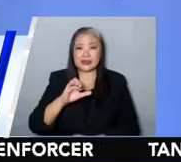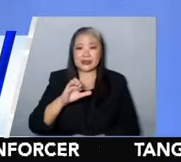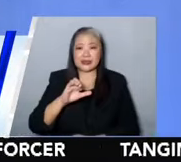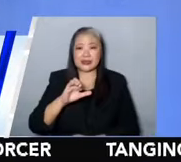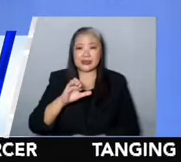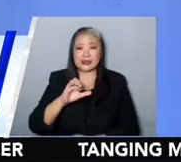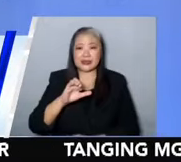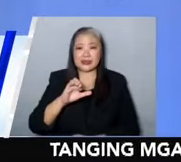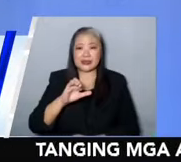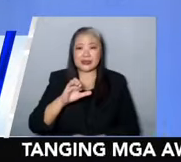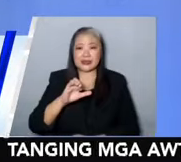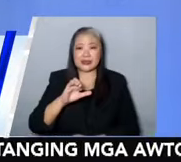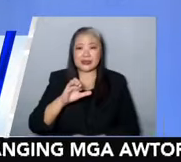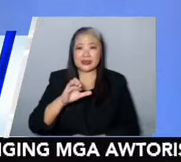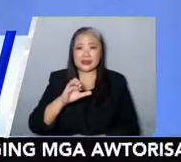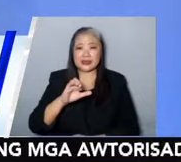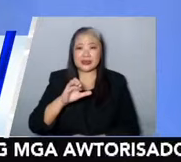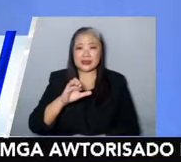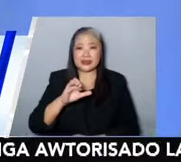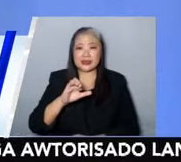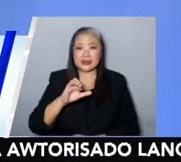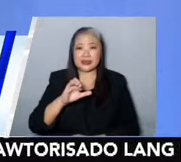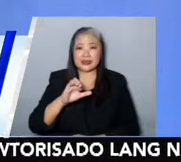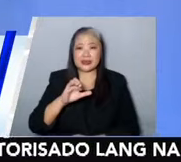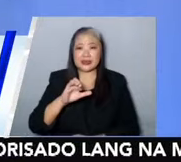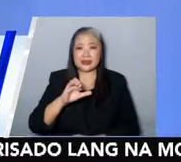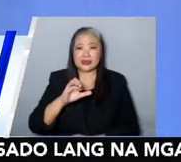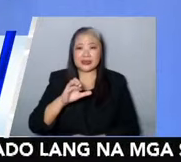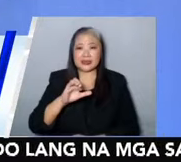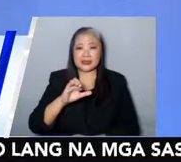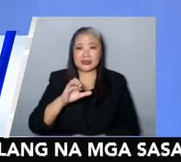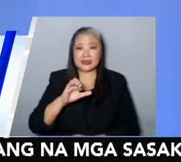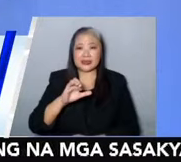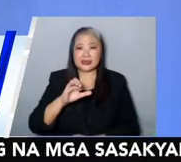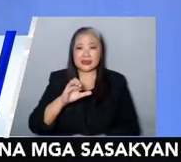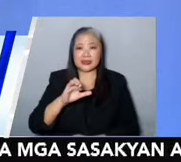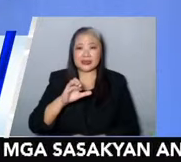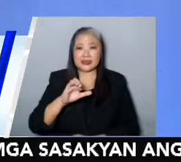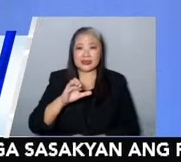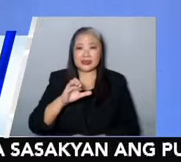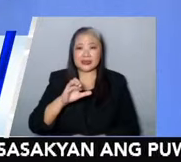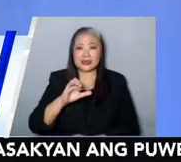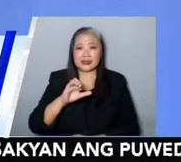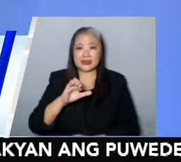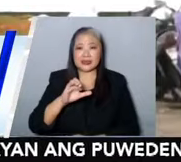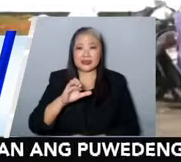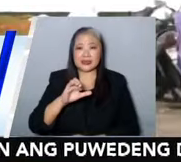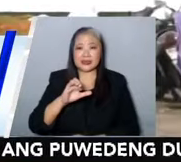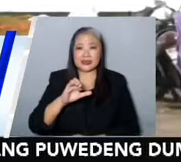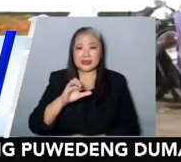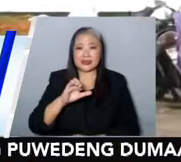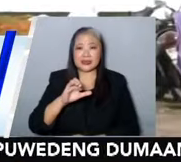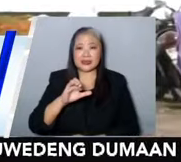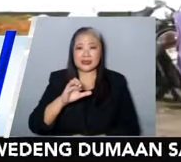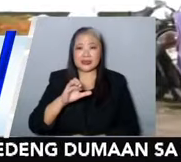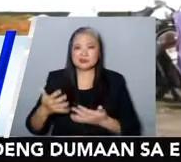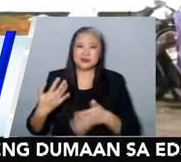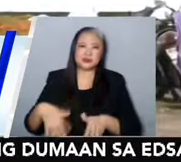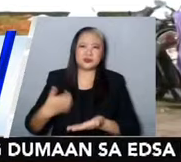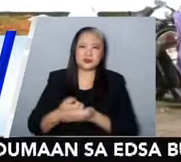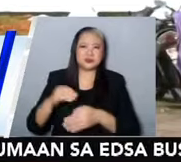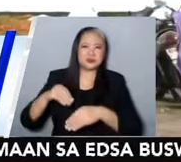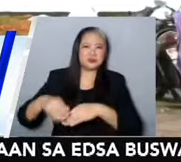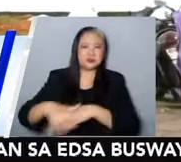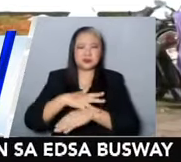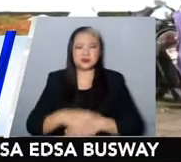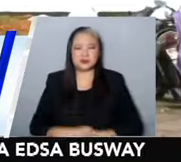and Panay subgrids, and these have caused very serious economic setbacks for the region. No December 2020